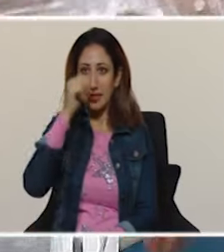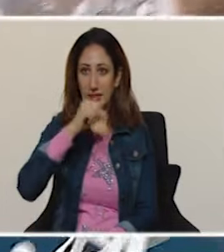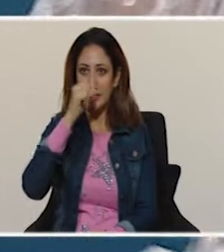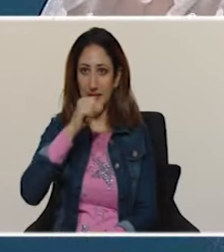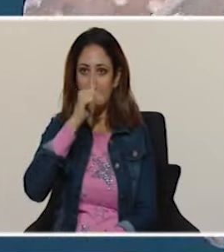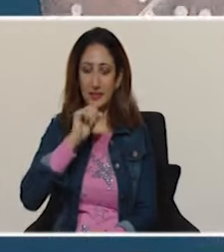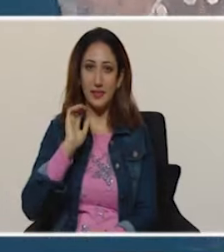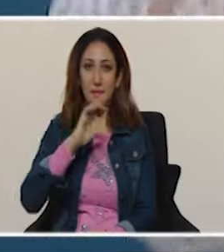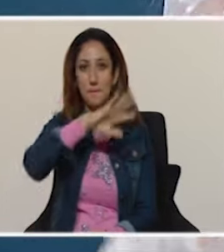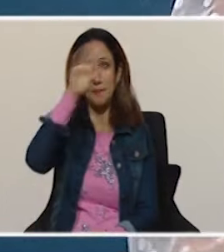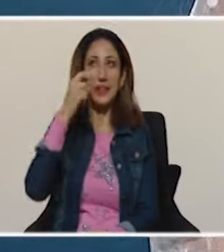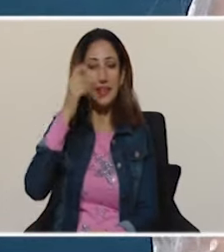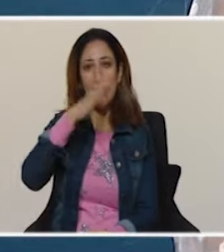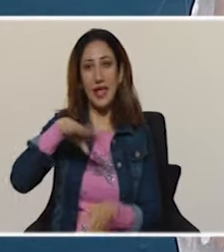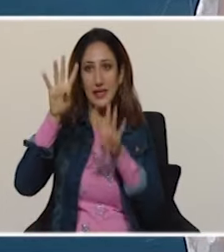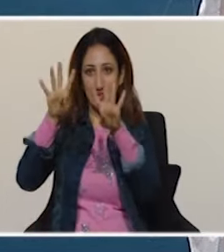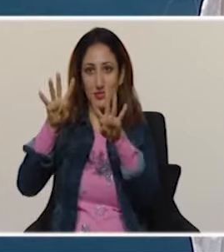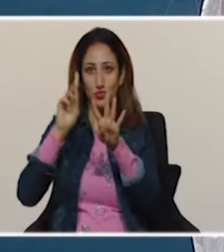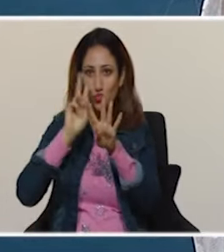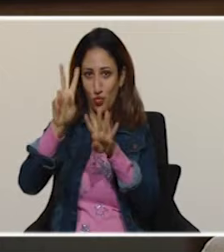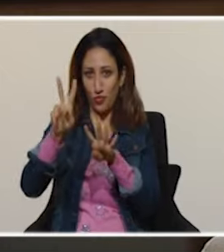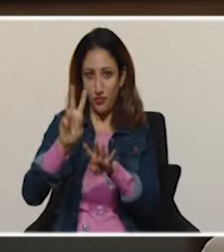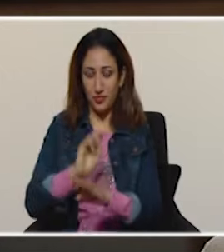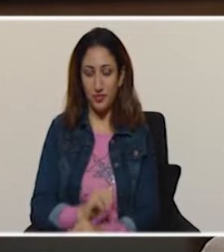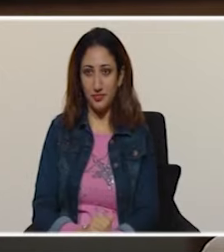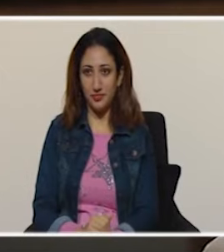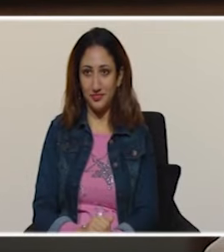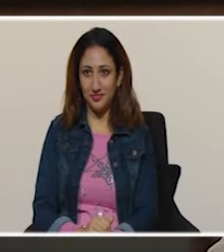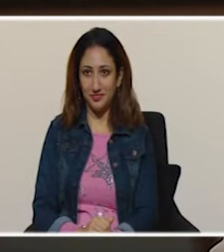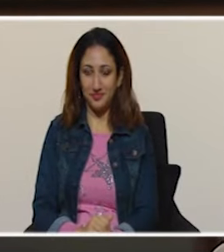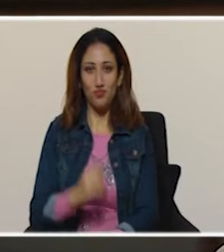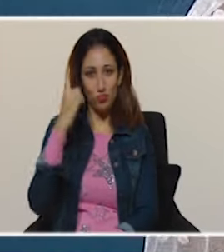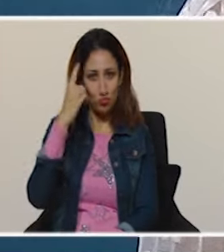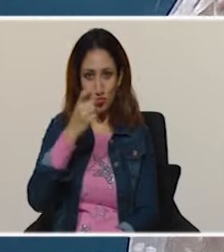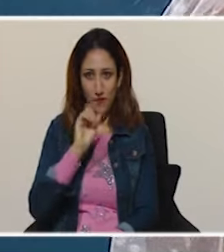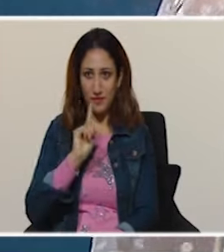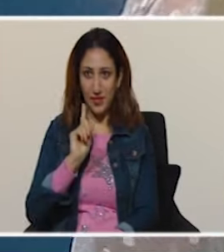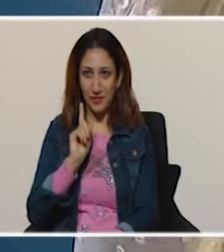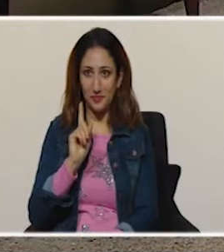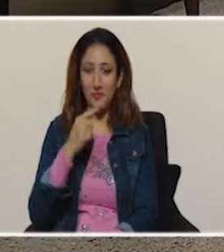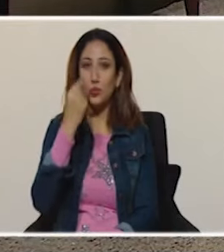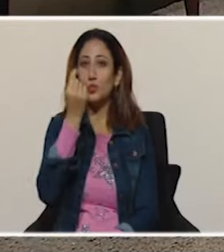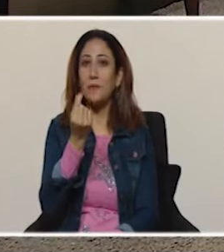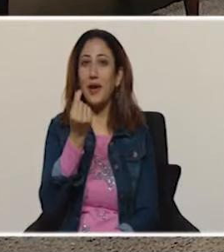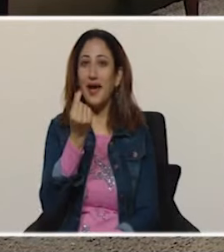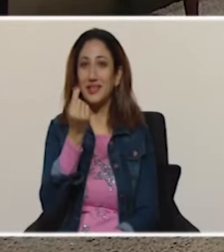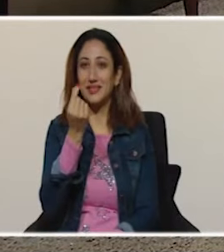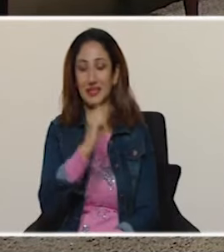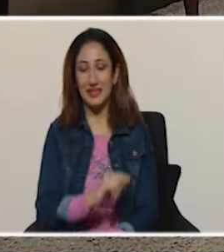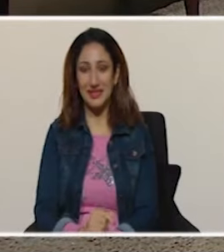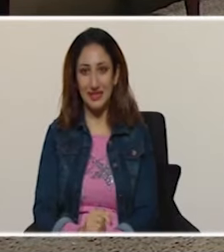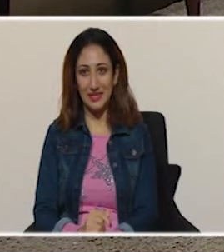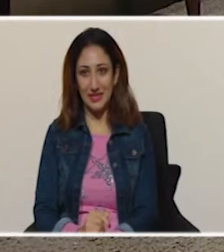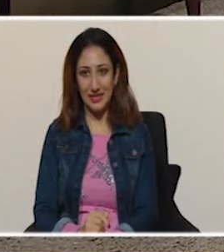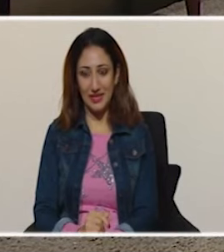كل الجمهور وكل الناس اللي في الحلقة. حمام إيه؟ مش فاهم. لو سمحت. لو سمحت إيه؟ لو سمحت حمام. أنت